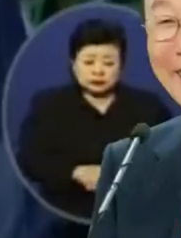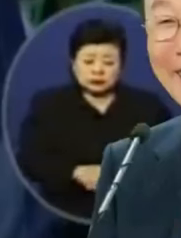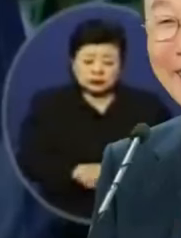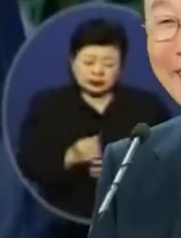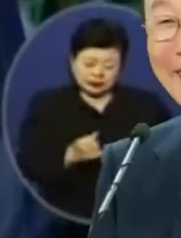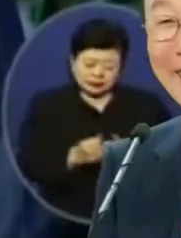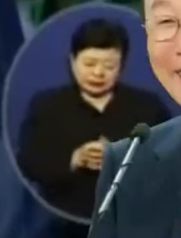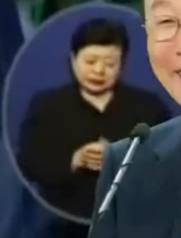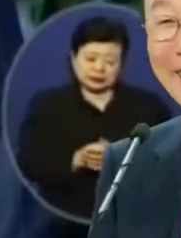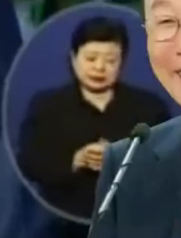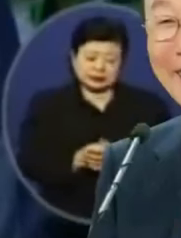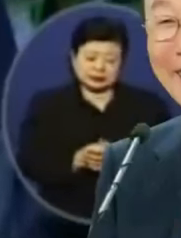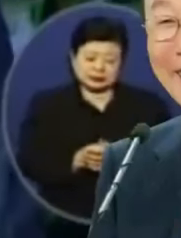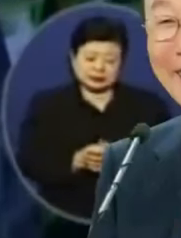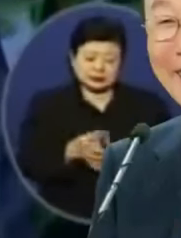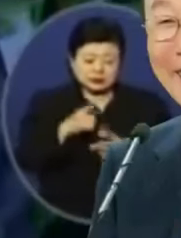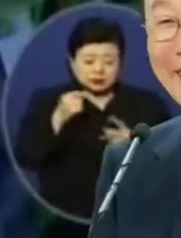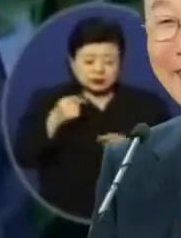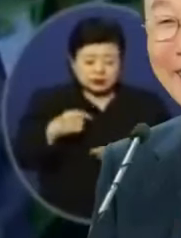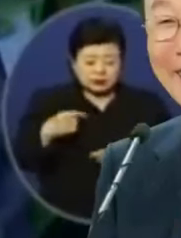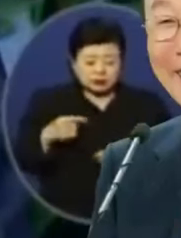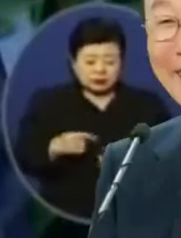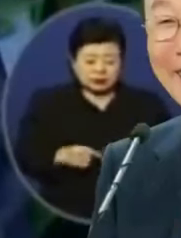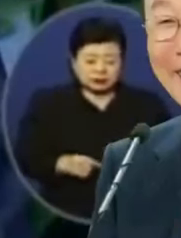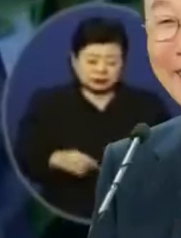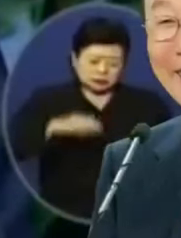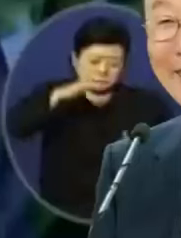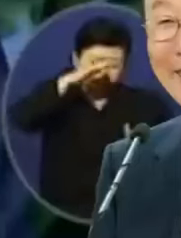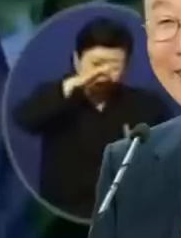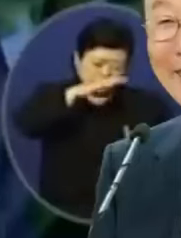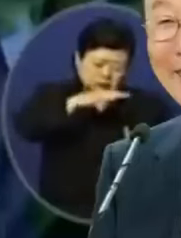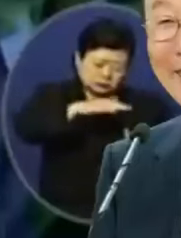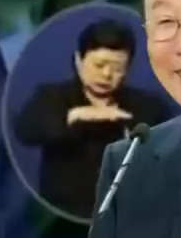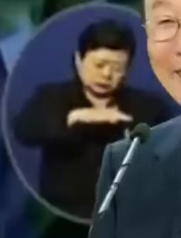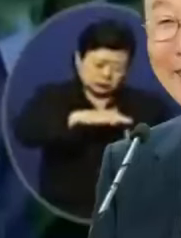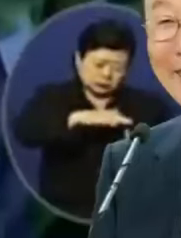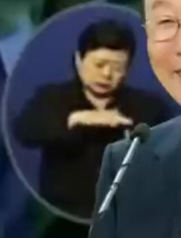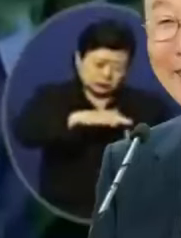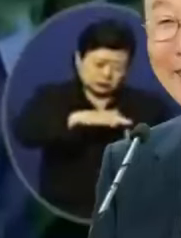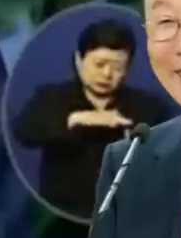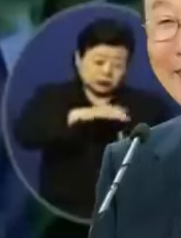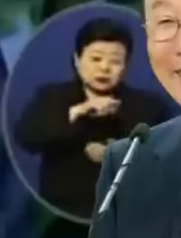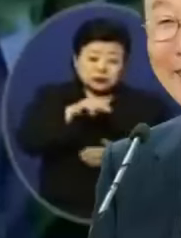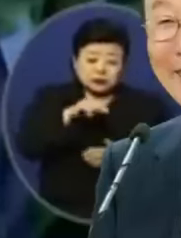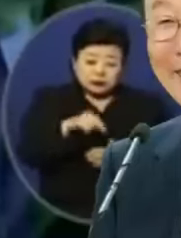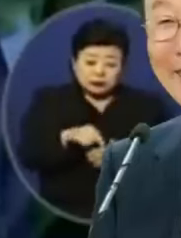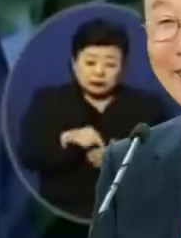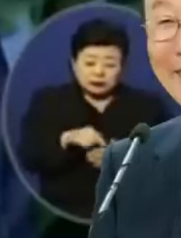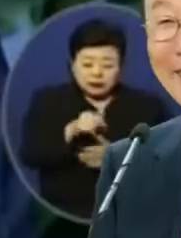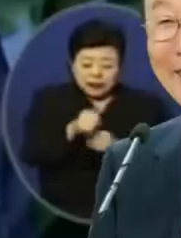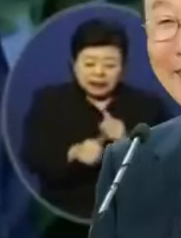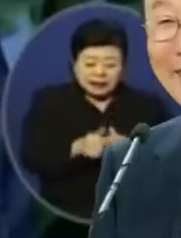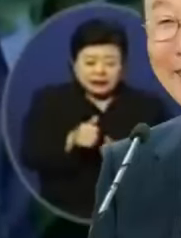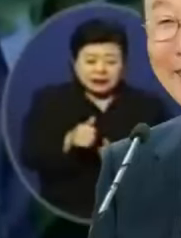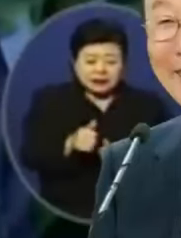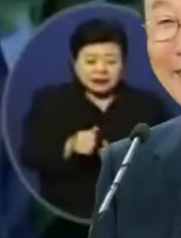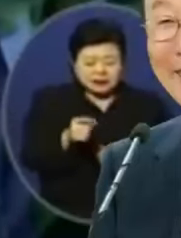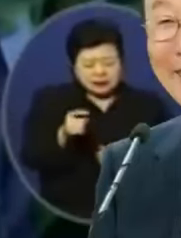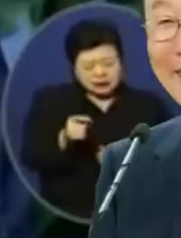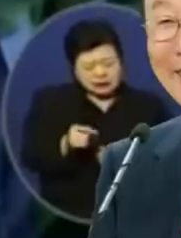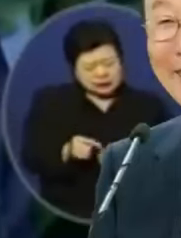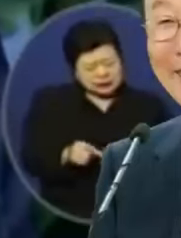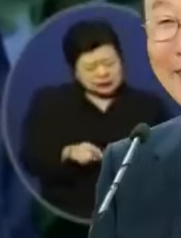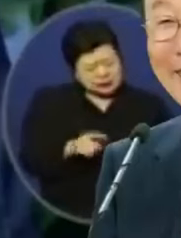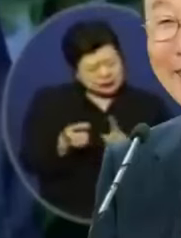그래서 제가 머리에 손을 얹었는데 내 속으로 하나님이 과연 이런 분을